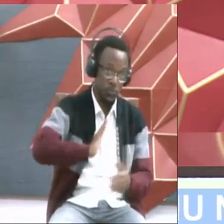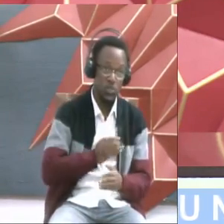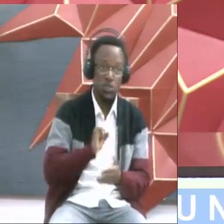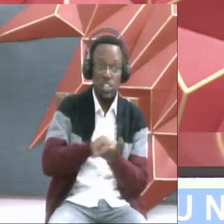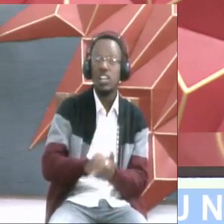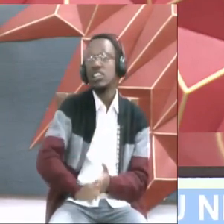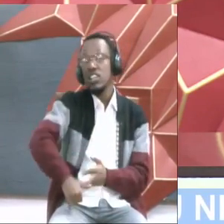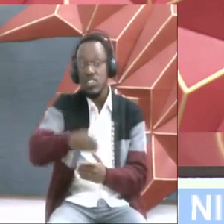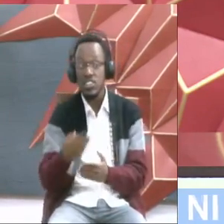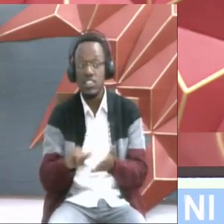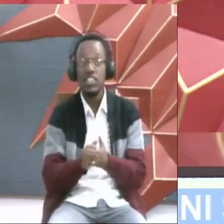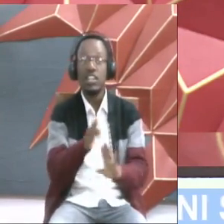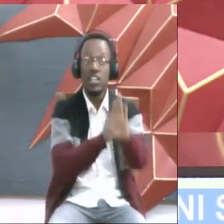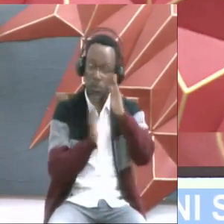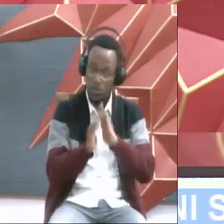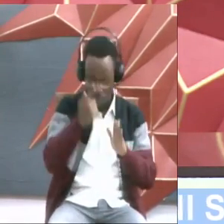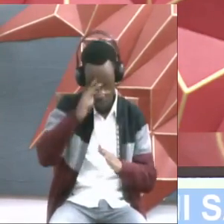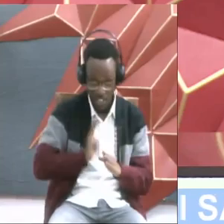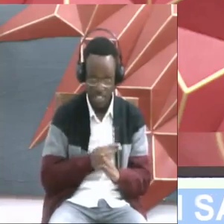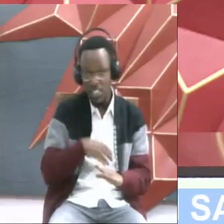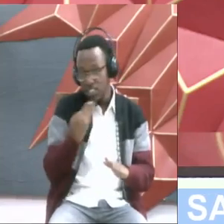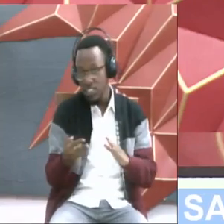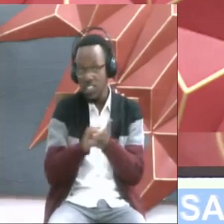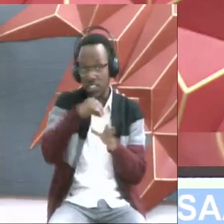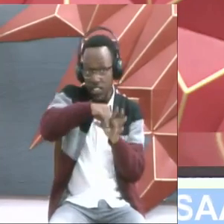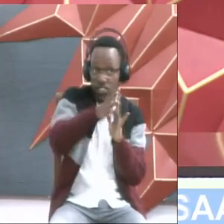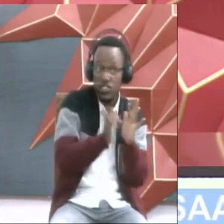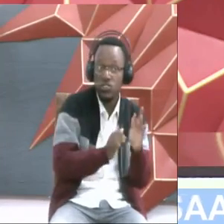yatugeneye. Ibiri muri we. Ibiri muri Kristo Yesu.